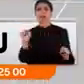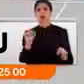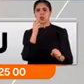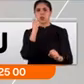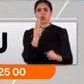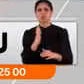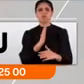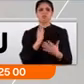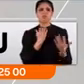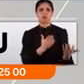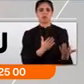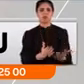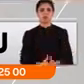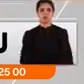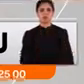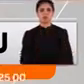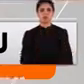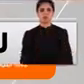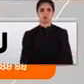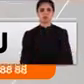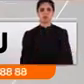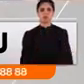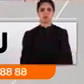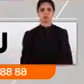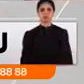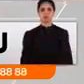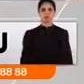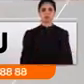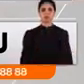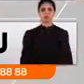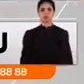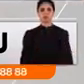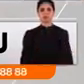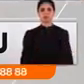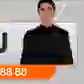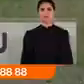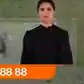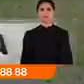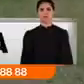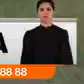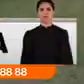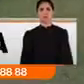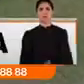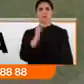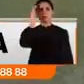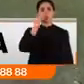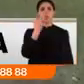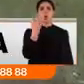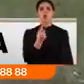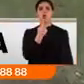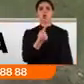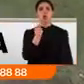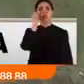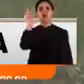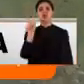bin lira alacağım var. Alamıyoruz. 4 yıldır paramızı alamadık. Bekliyoruz ha bugün ha yarın. Mağdur olduğunu iddia eden